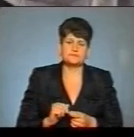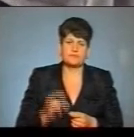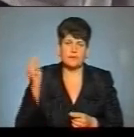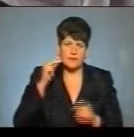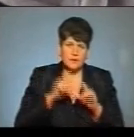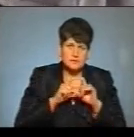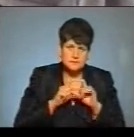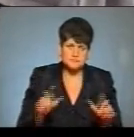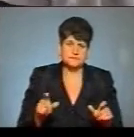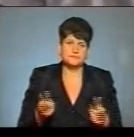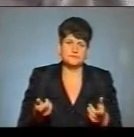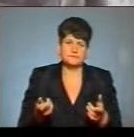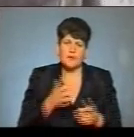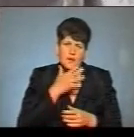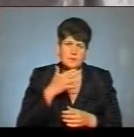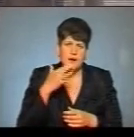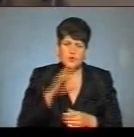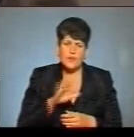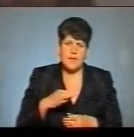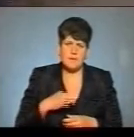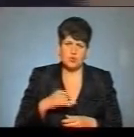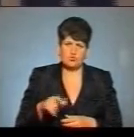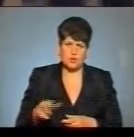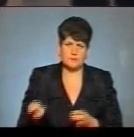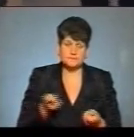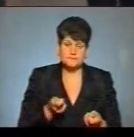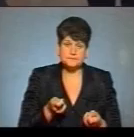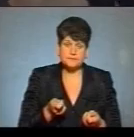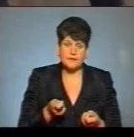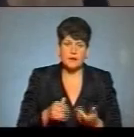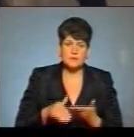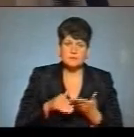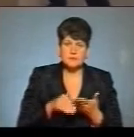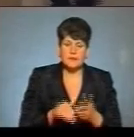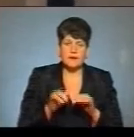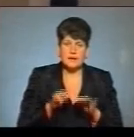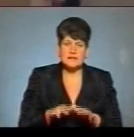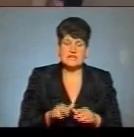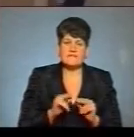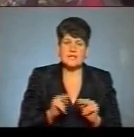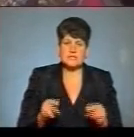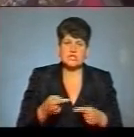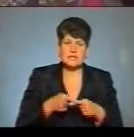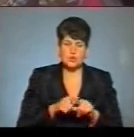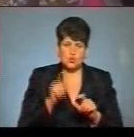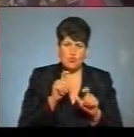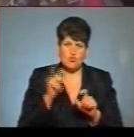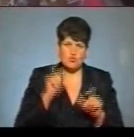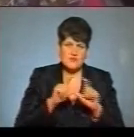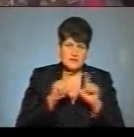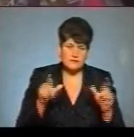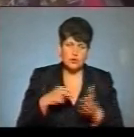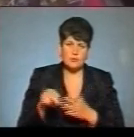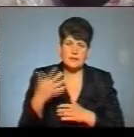учбові заклади і багато небайдужих людей. Долучилися до акції і викладачі технічного університету. Вони